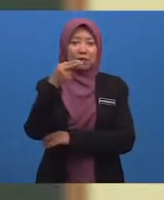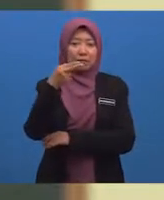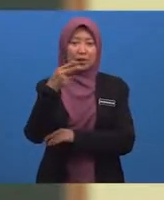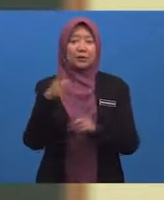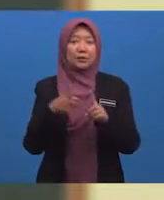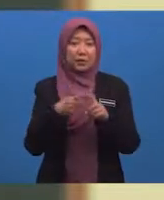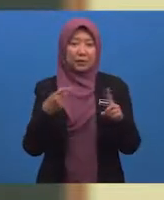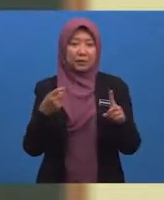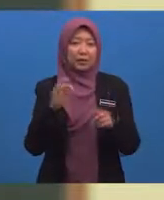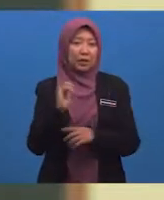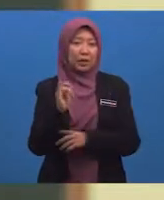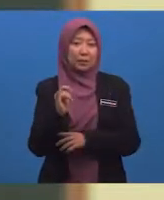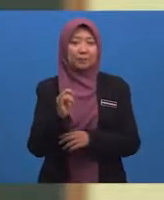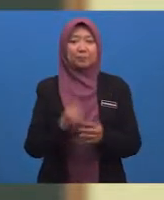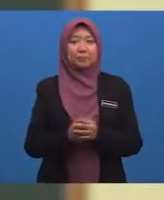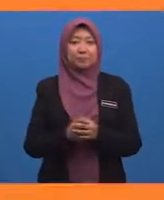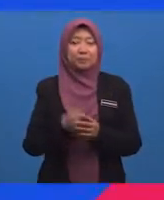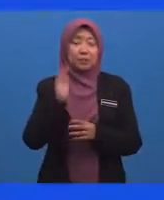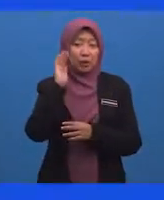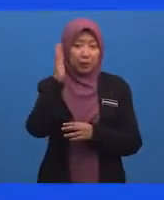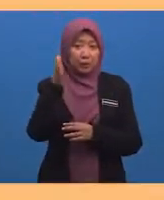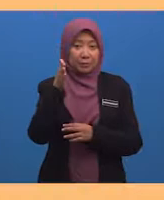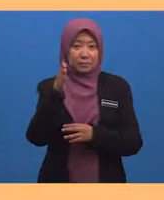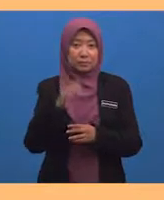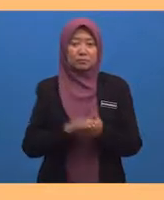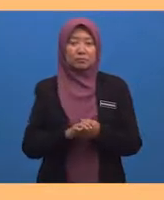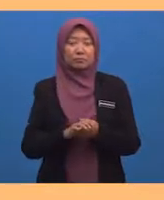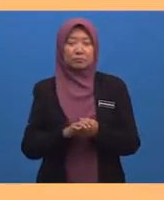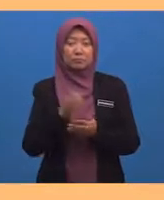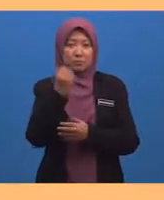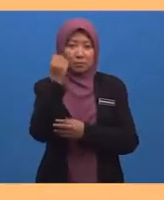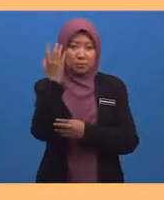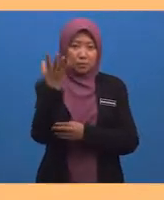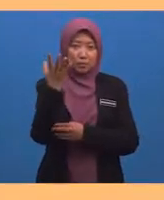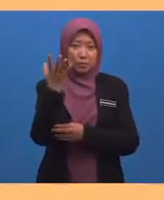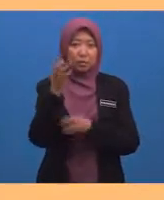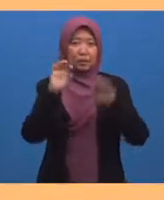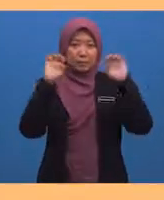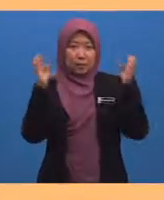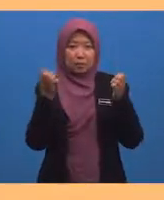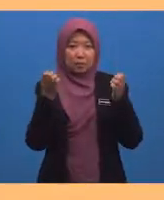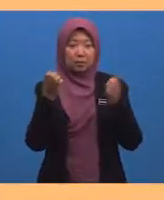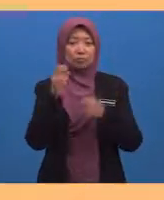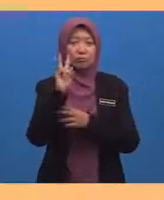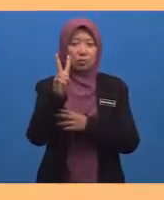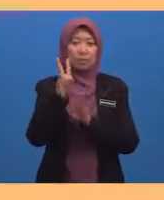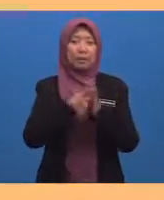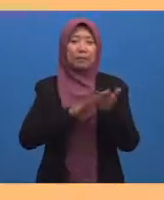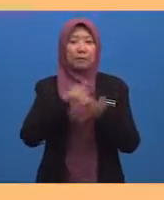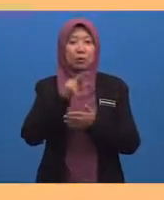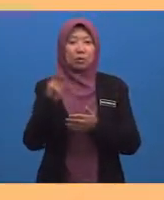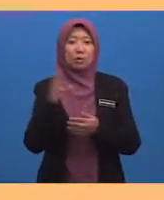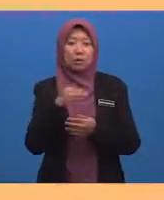Edward VII Taiping akan menerangkan tentang tajuk dalam tema 2 iaitu